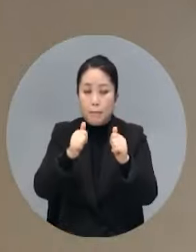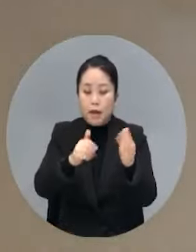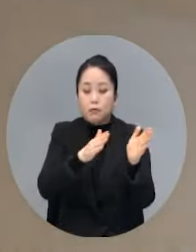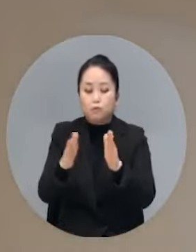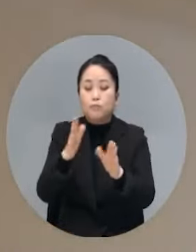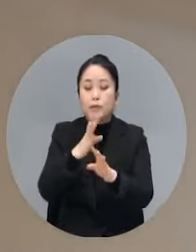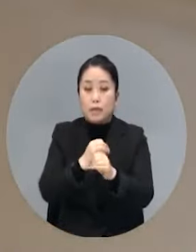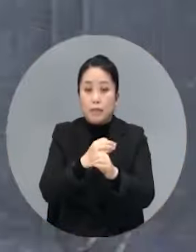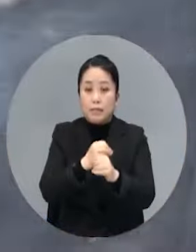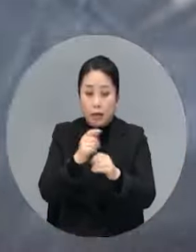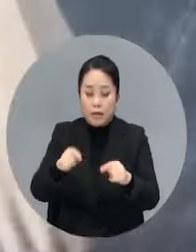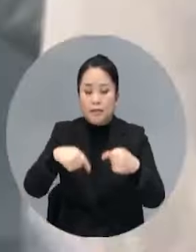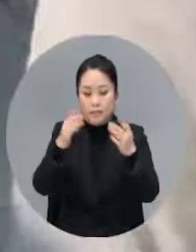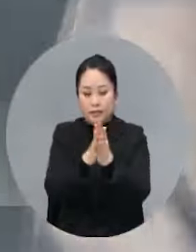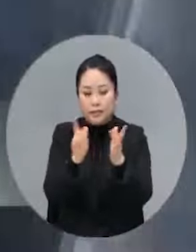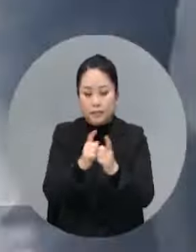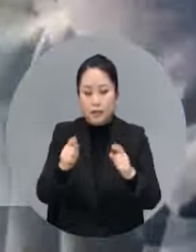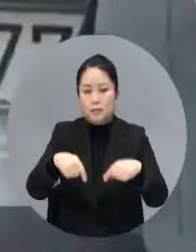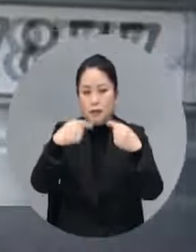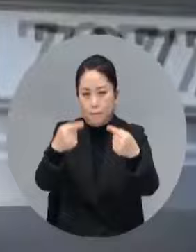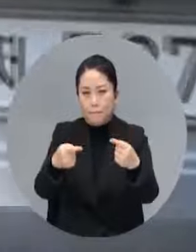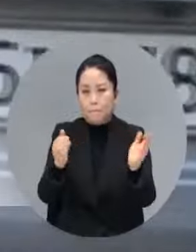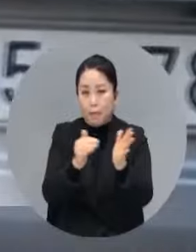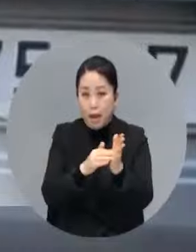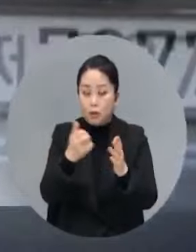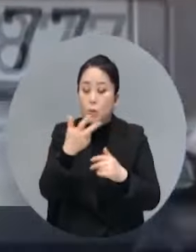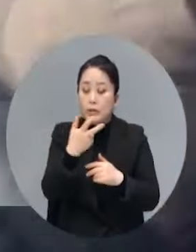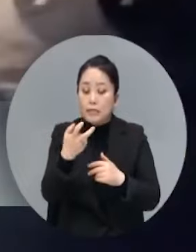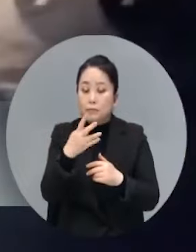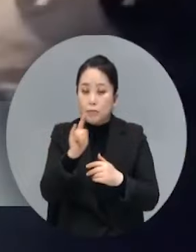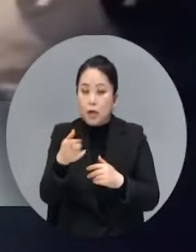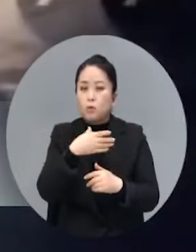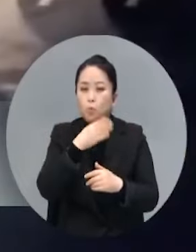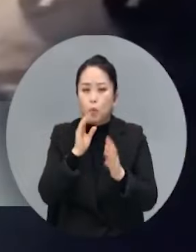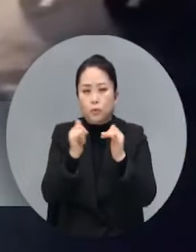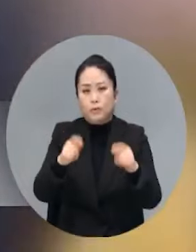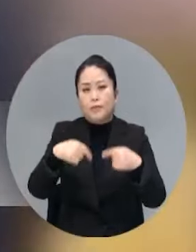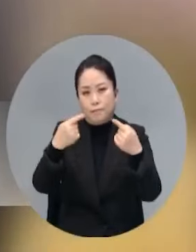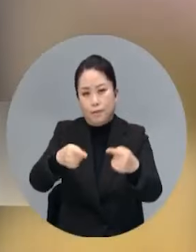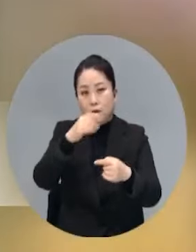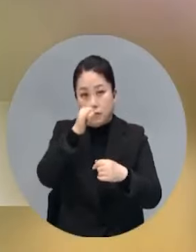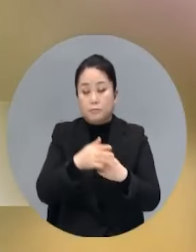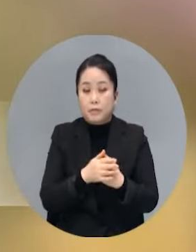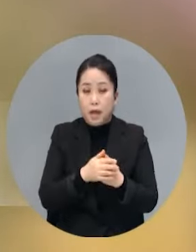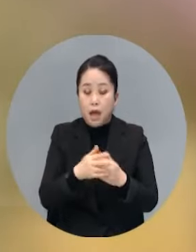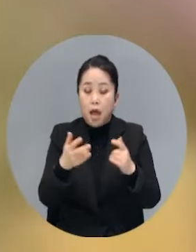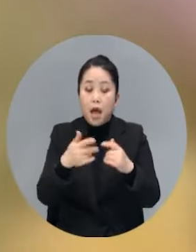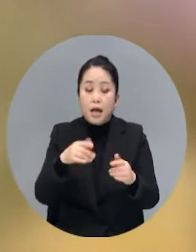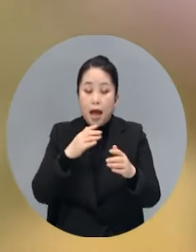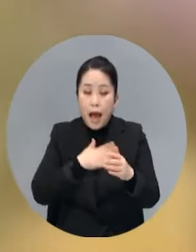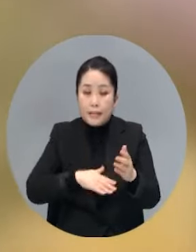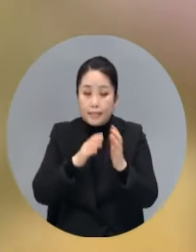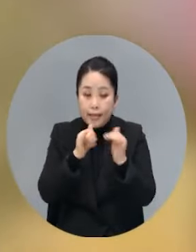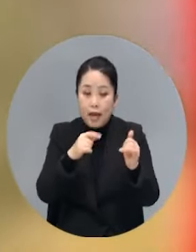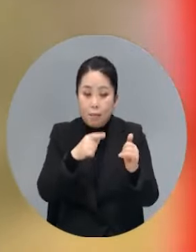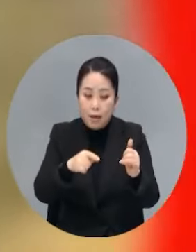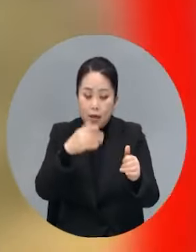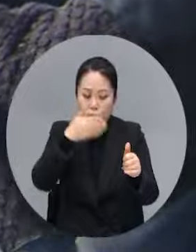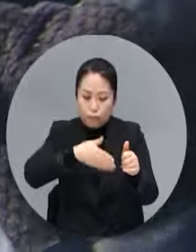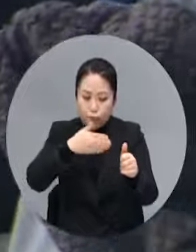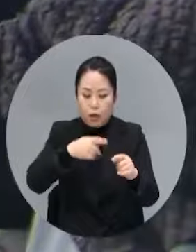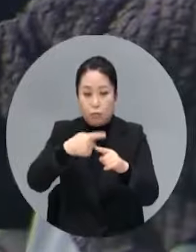직접 출석했습니다. 검찰은 김 씨가 지인에게 흉기 구매를 부탁해 두 차례에 걸쳐 찌르는 연습까지